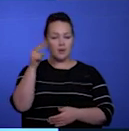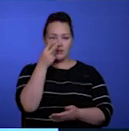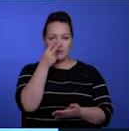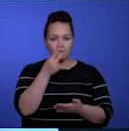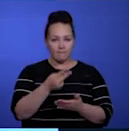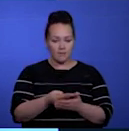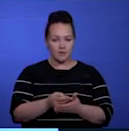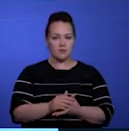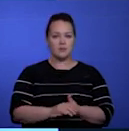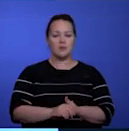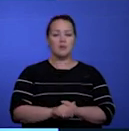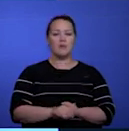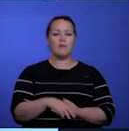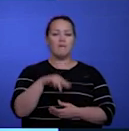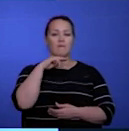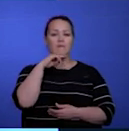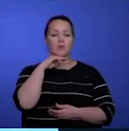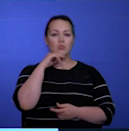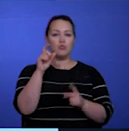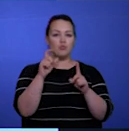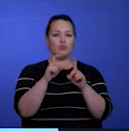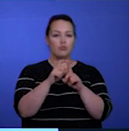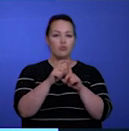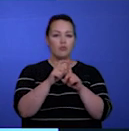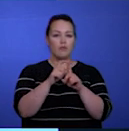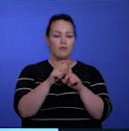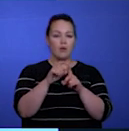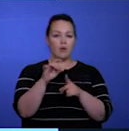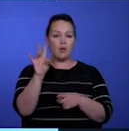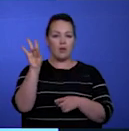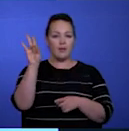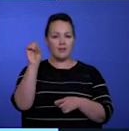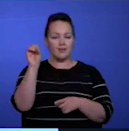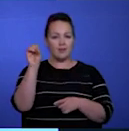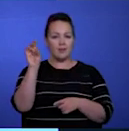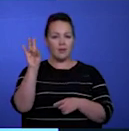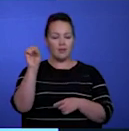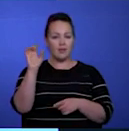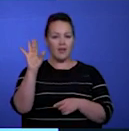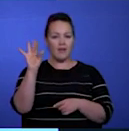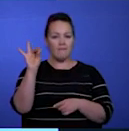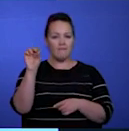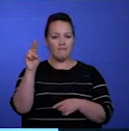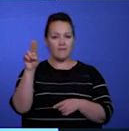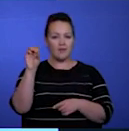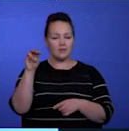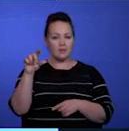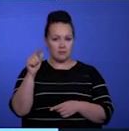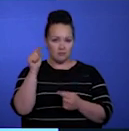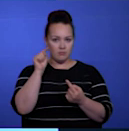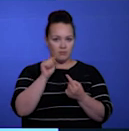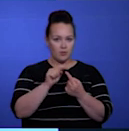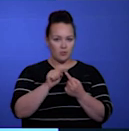обратите внимание ребята а слова ненавидеть подходит нет конечно